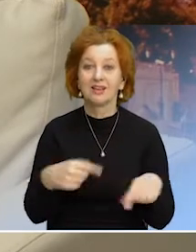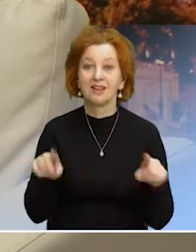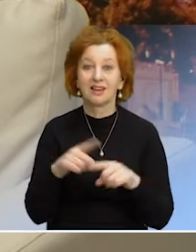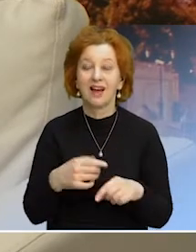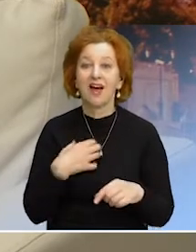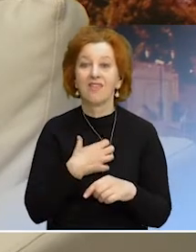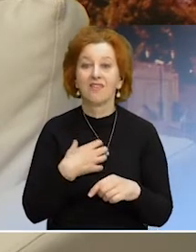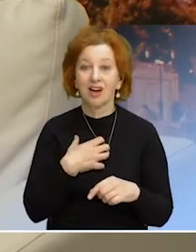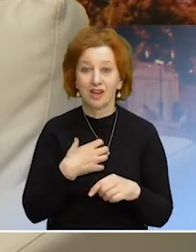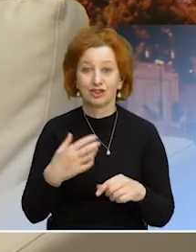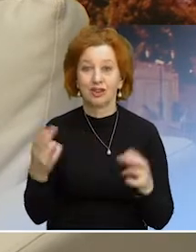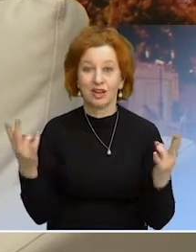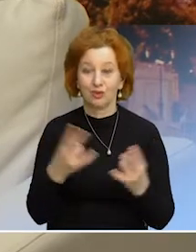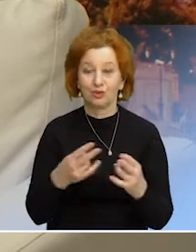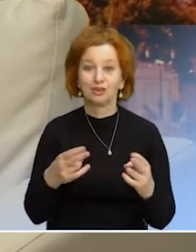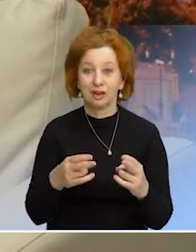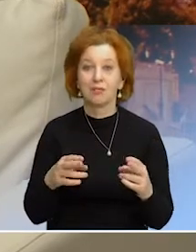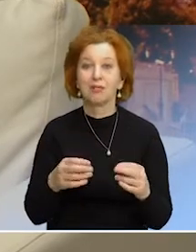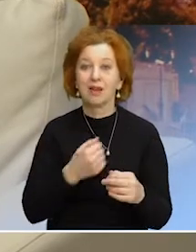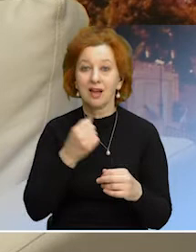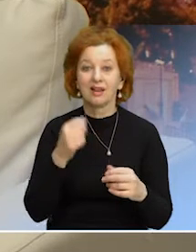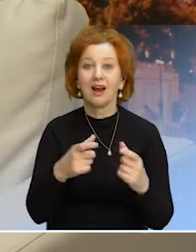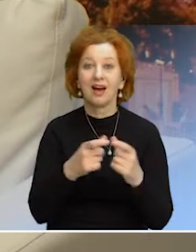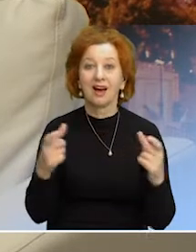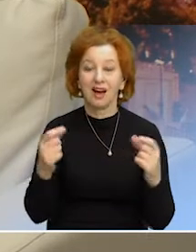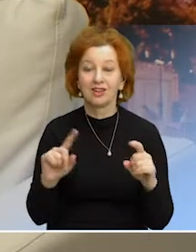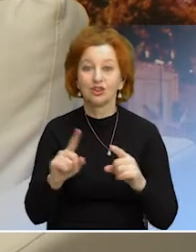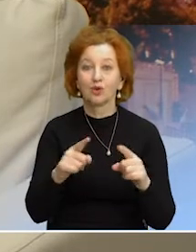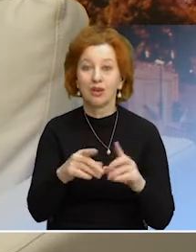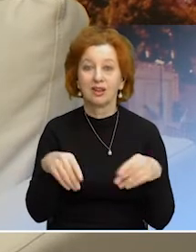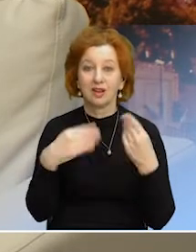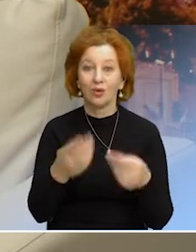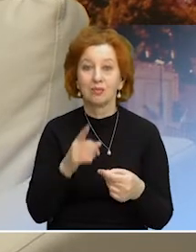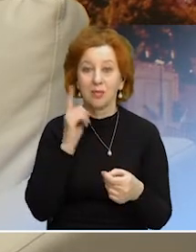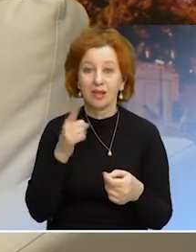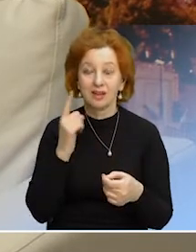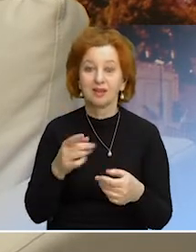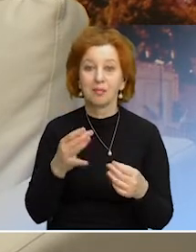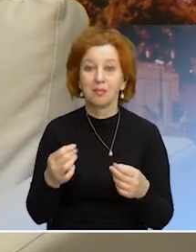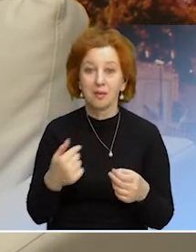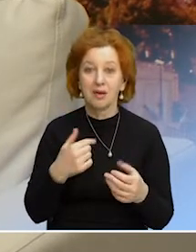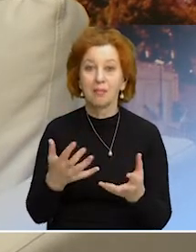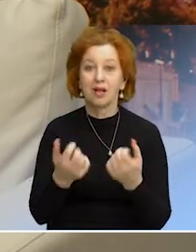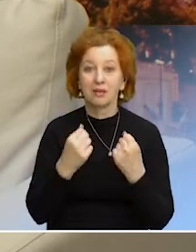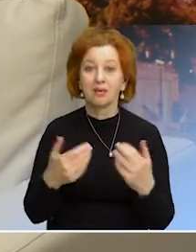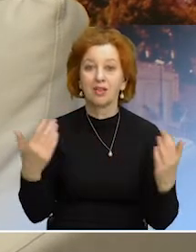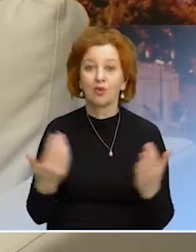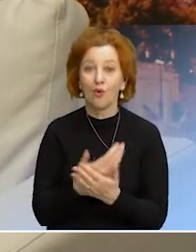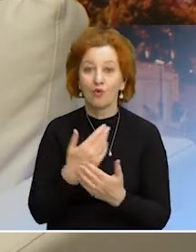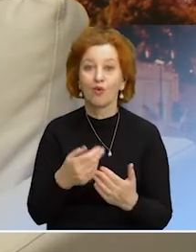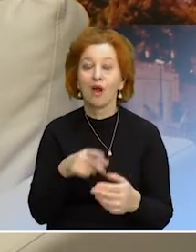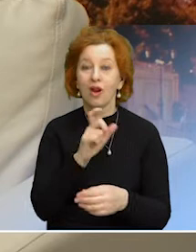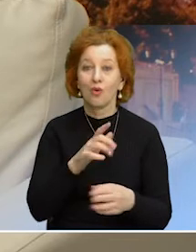такая важная вещь для нас, потому что благодаря этой карте и тем возможностям, которые она дает молодым, мы приобрели